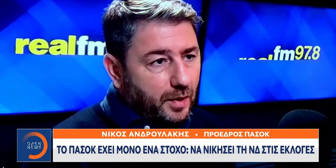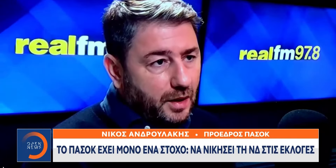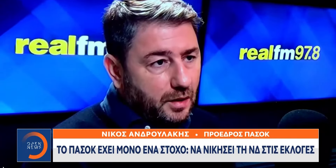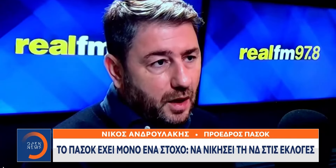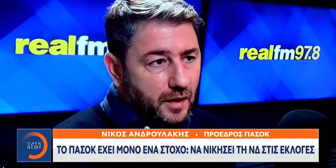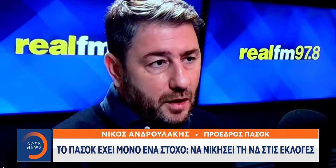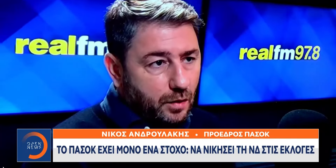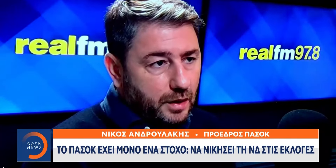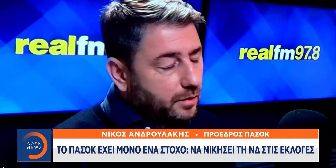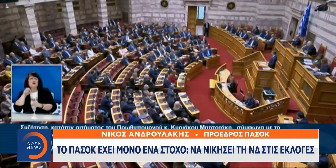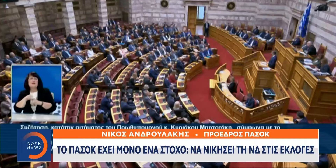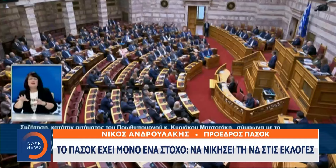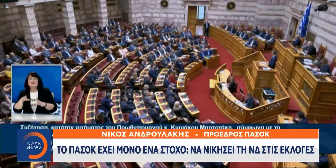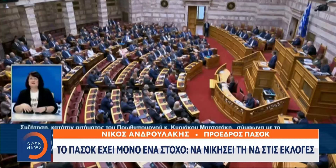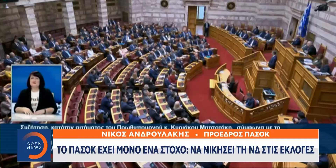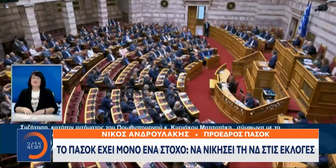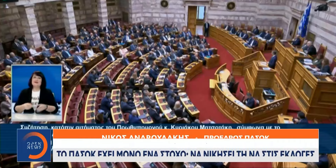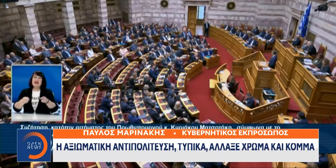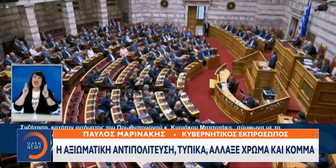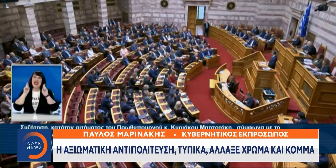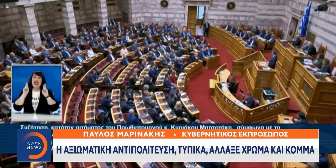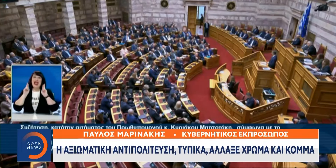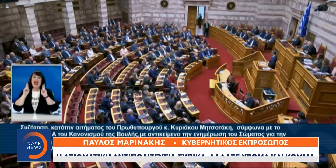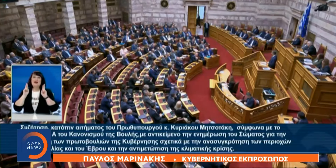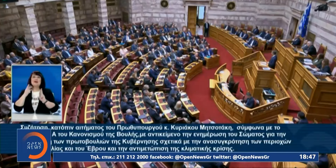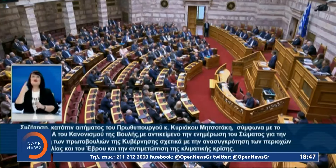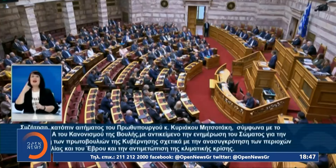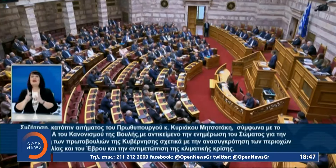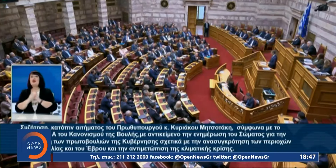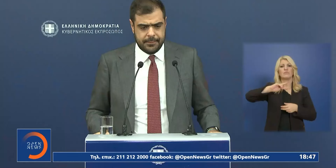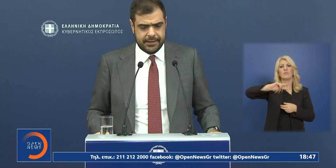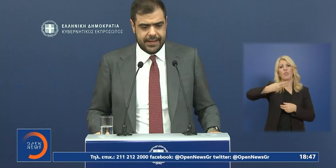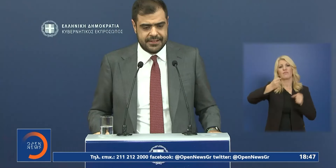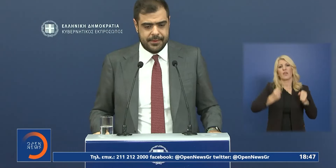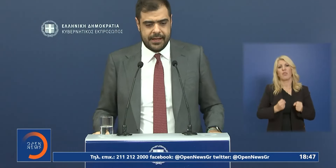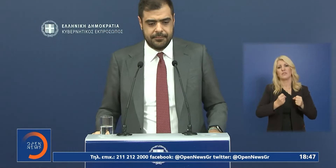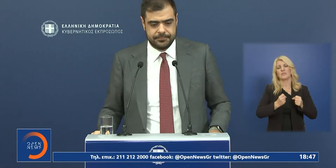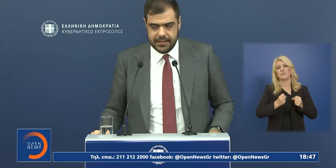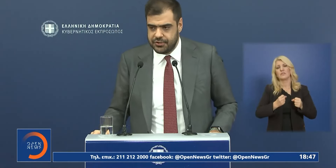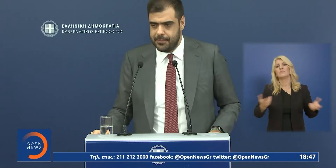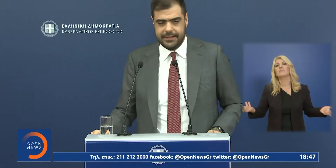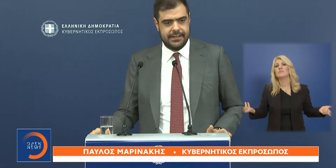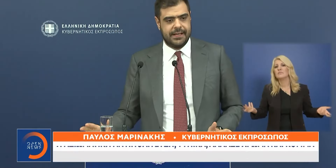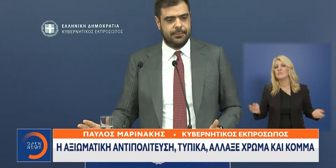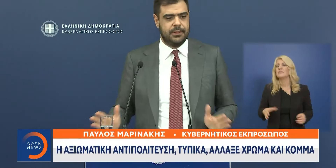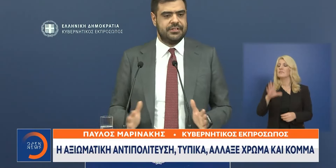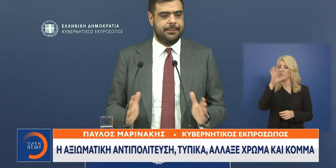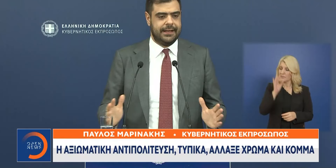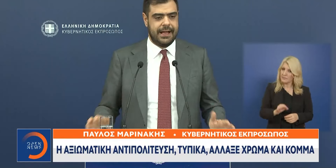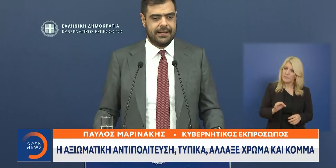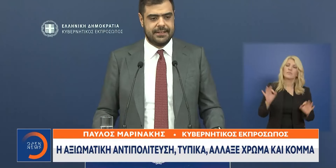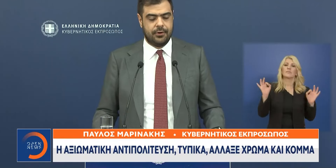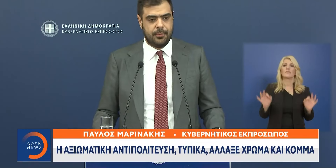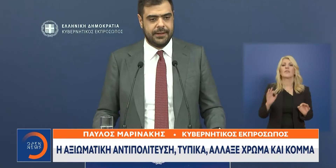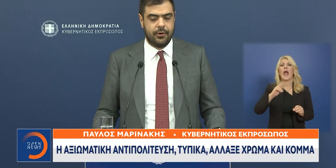στις επόμενες εθνικές εκλογές. Την εξέλιξη δεν άφησε ασχολίαστη και ο κυβερνητικός εκπρόσωπος. Πρακτικά σήμερα η αξιωματική αντιπολίτευση